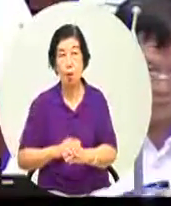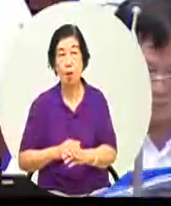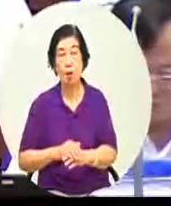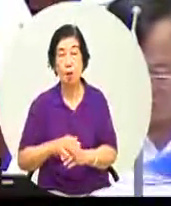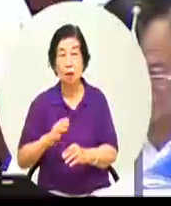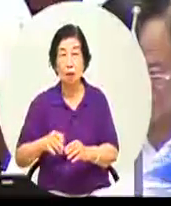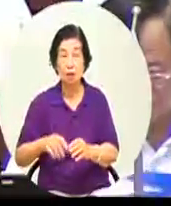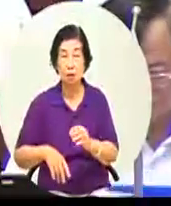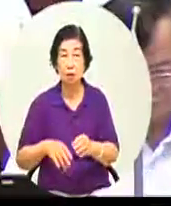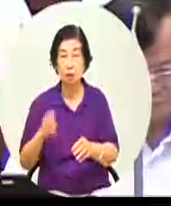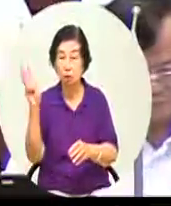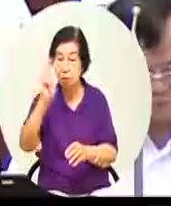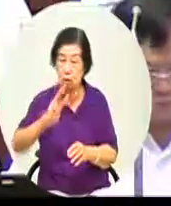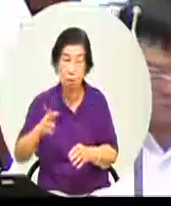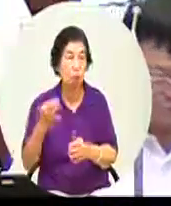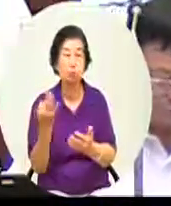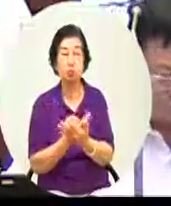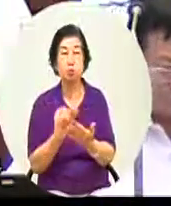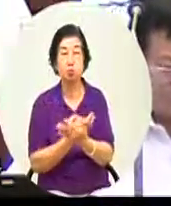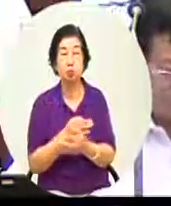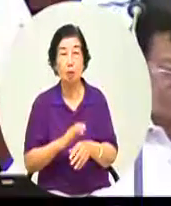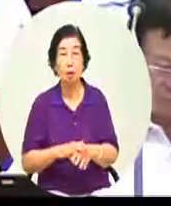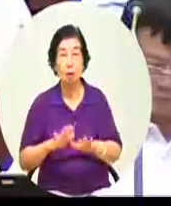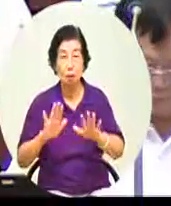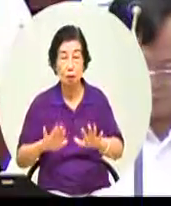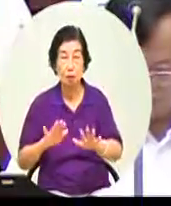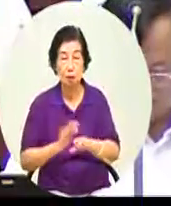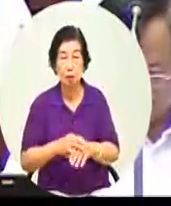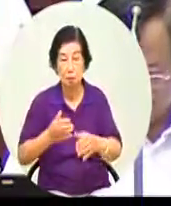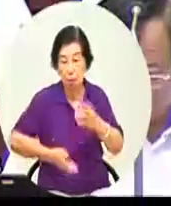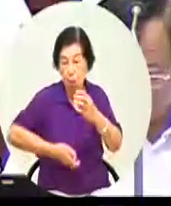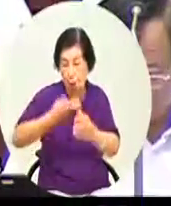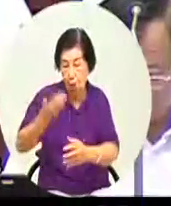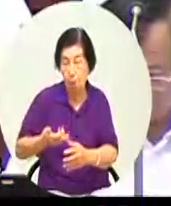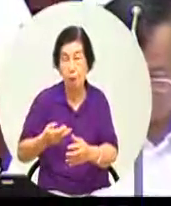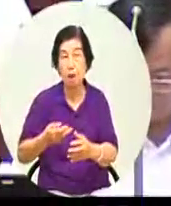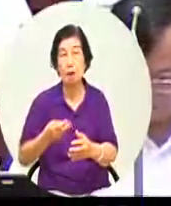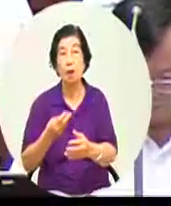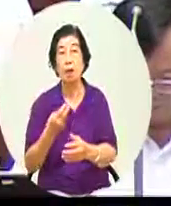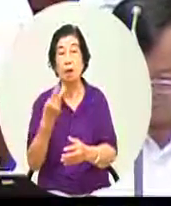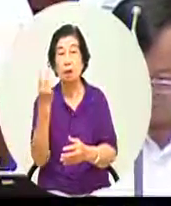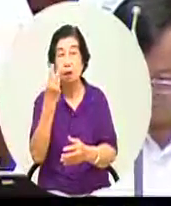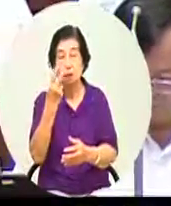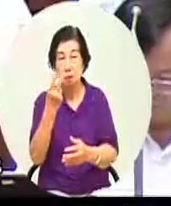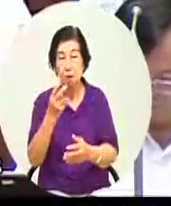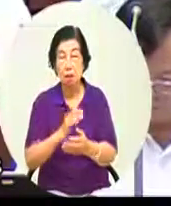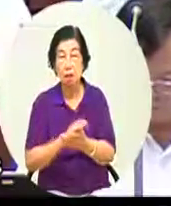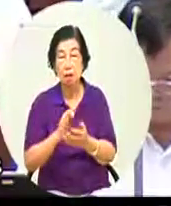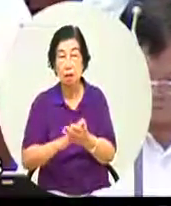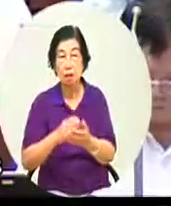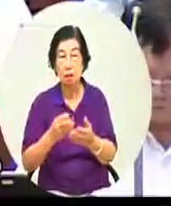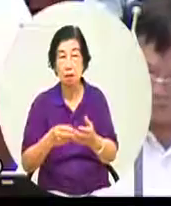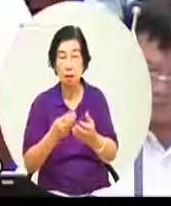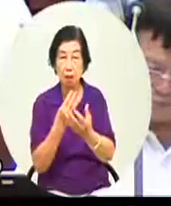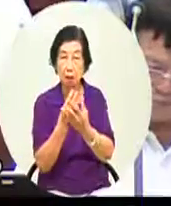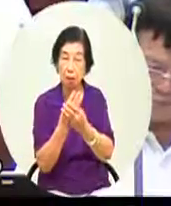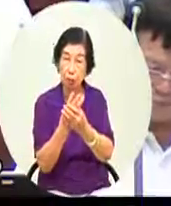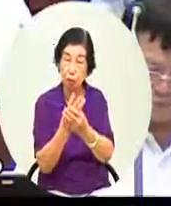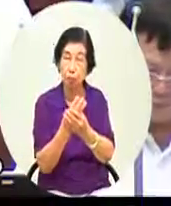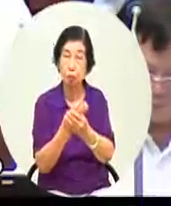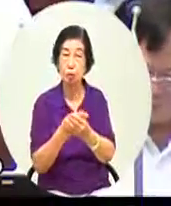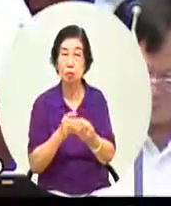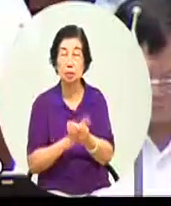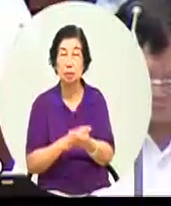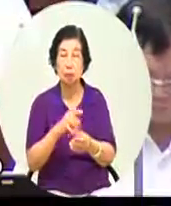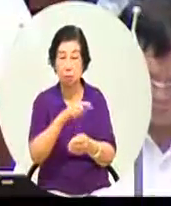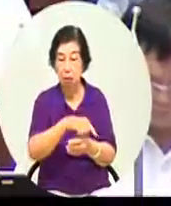有那么多， 哈， 所以要去挖第二口温泉。但是呢，这一个发包案呢，哈，它其实是一个统包，就是两口温泉就